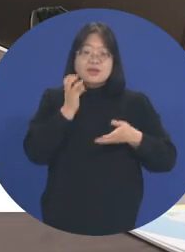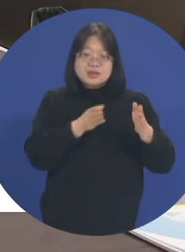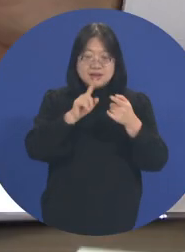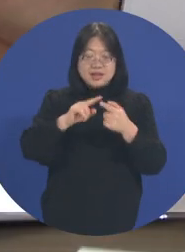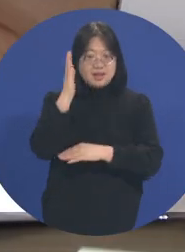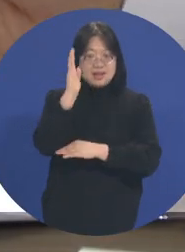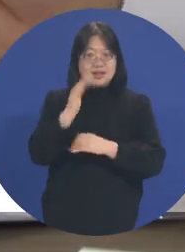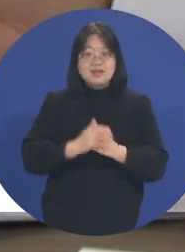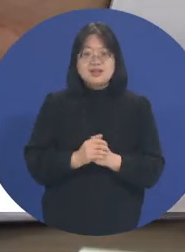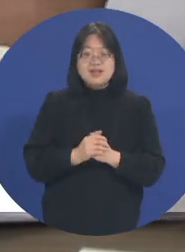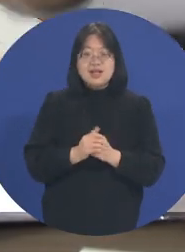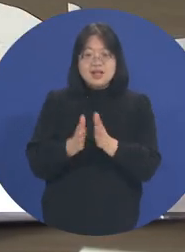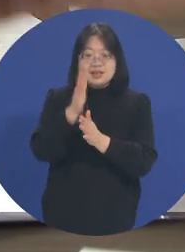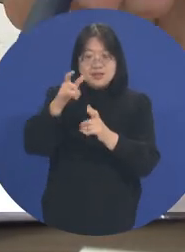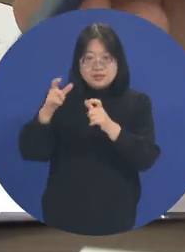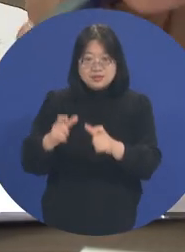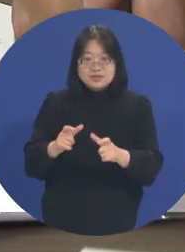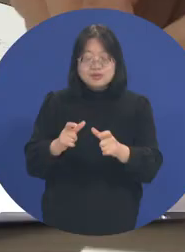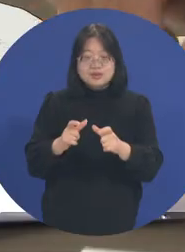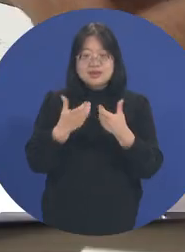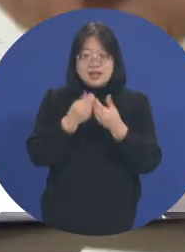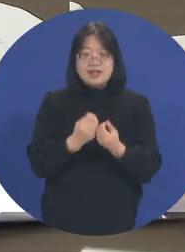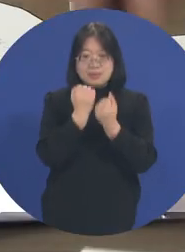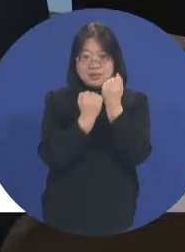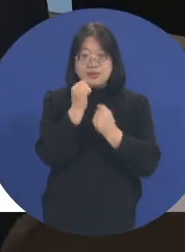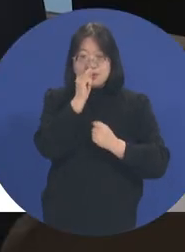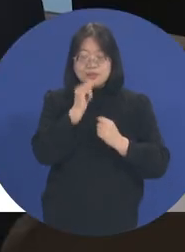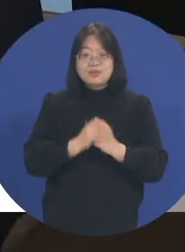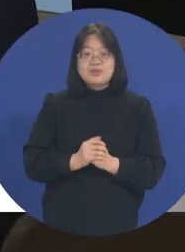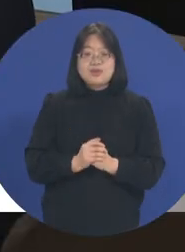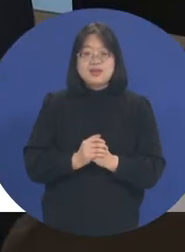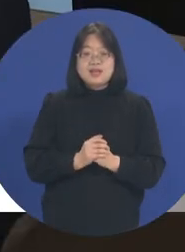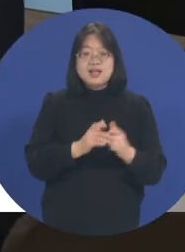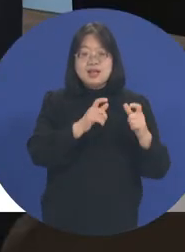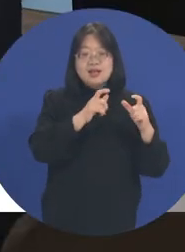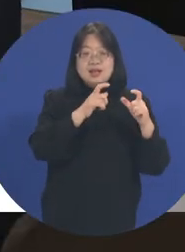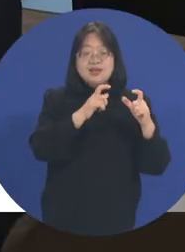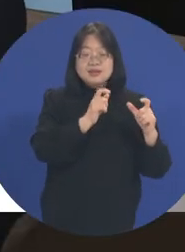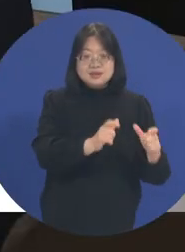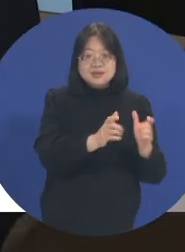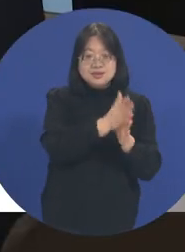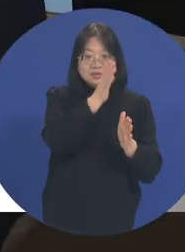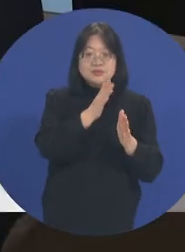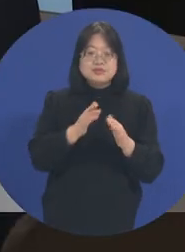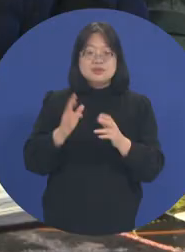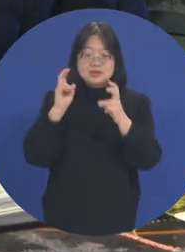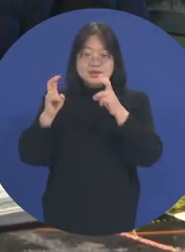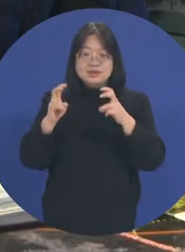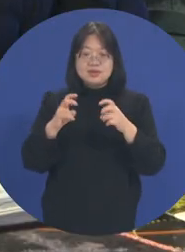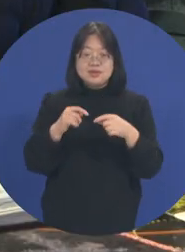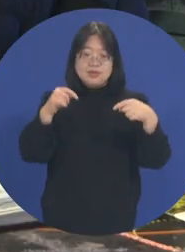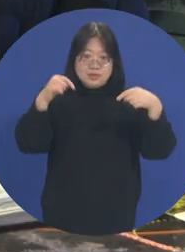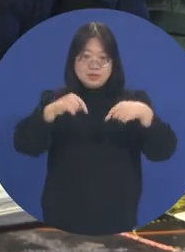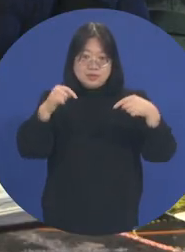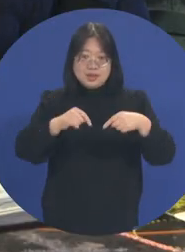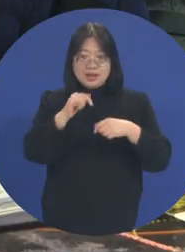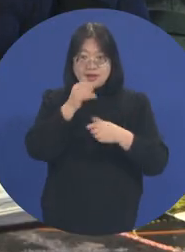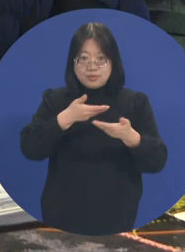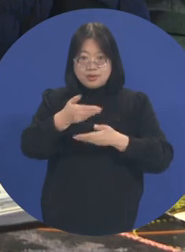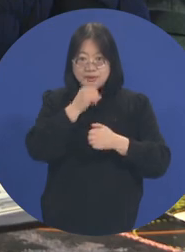경기에 대한 강의와 시군별 투자 유치 사례 발표가 이루어졌고 시군과 기업 간 투자 상담과 교류가 진행됐습니다.